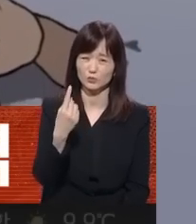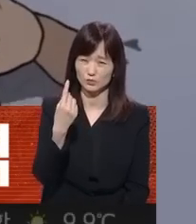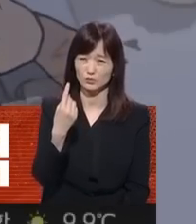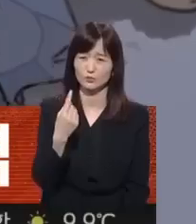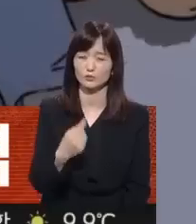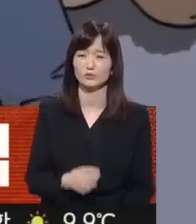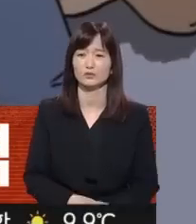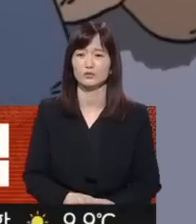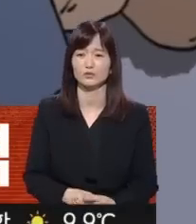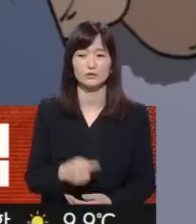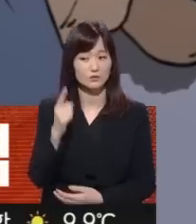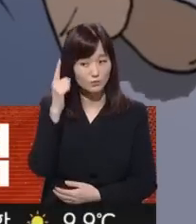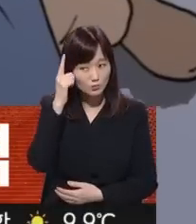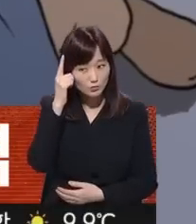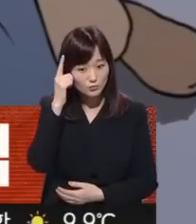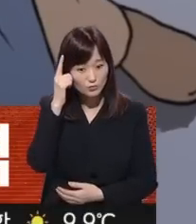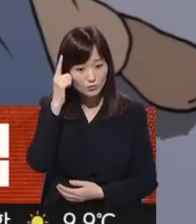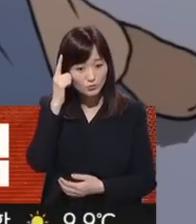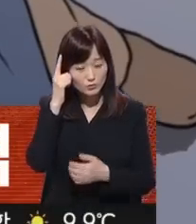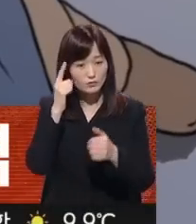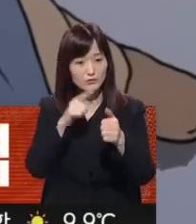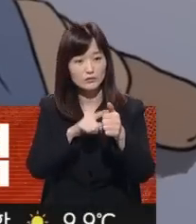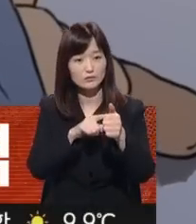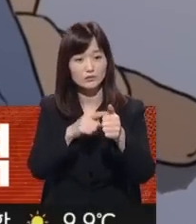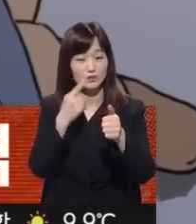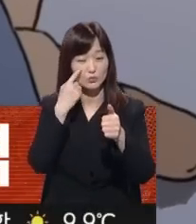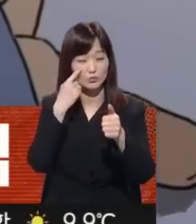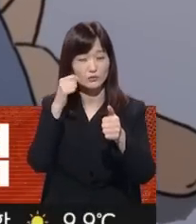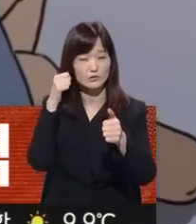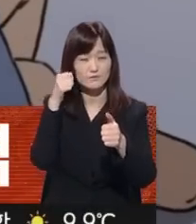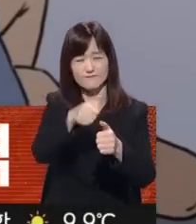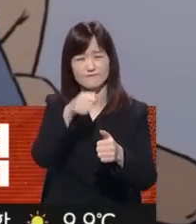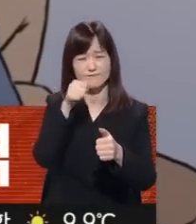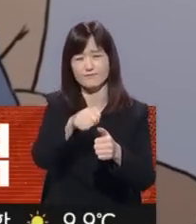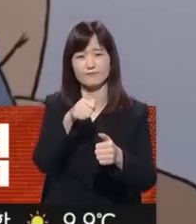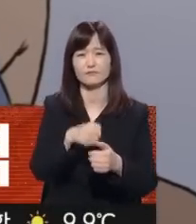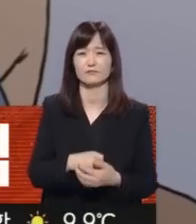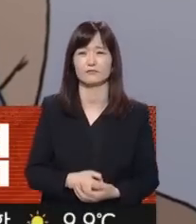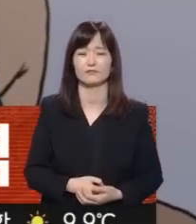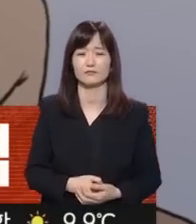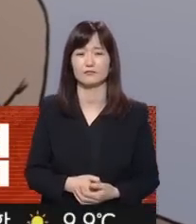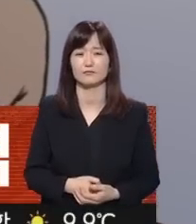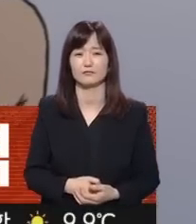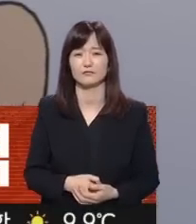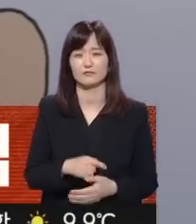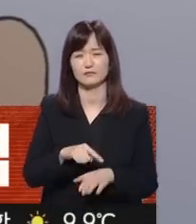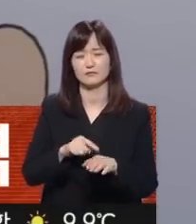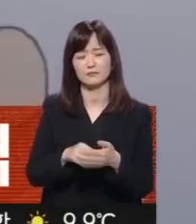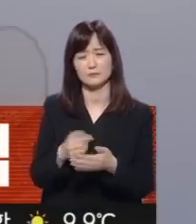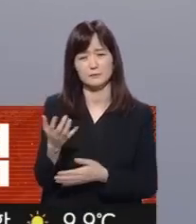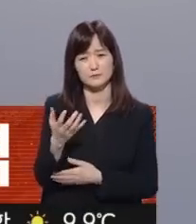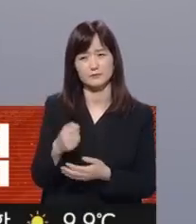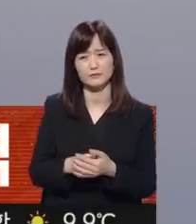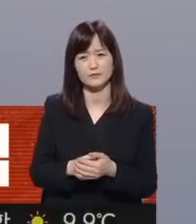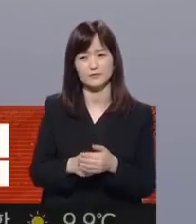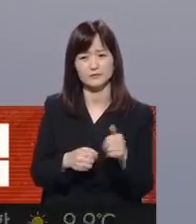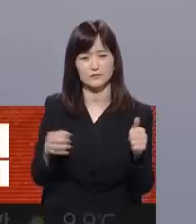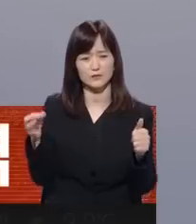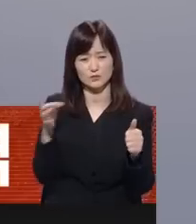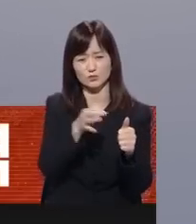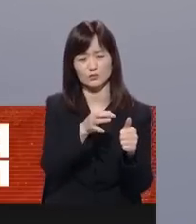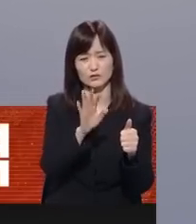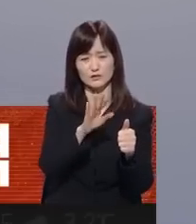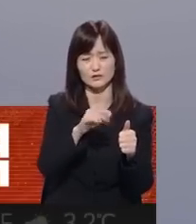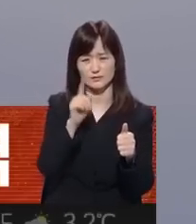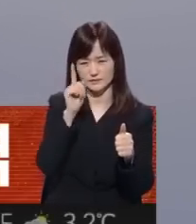세상에 휴대폰으로 저 어르신의 눈을 말이죠 소장이 아 그러니까요 참 속상하네요 돈을 안 내고 내린 것도